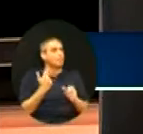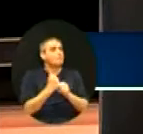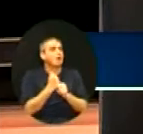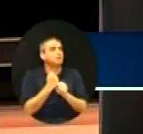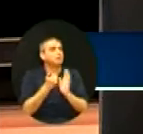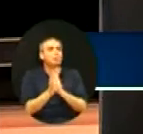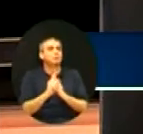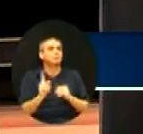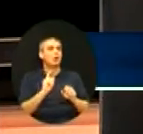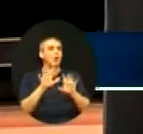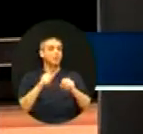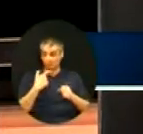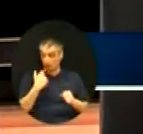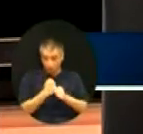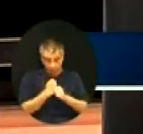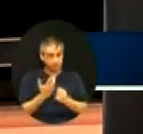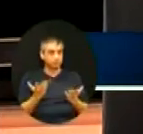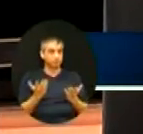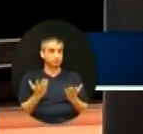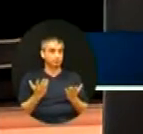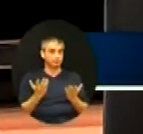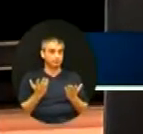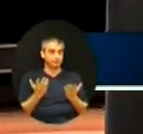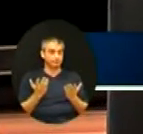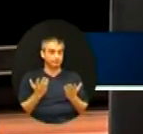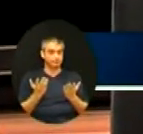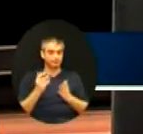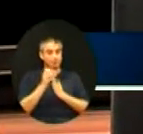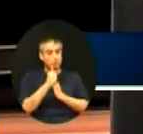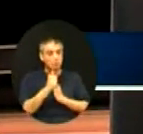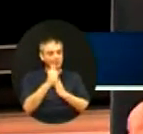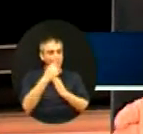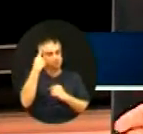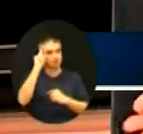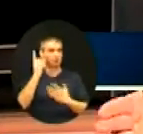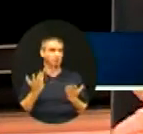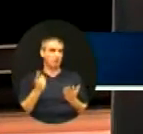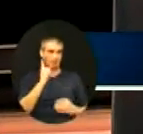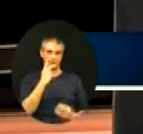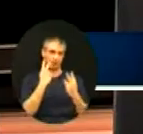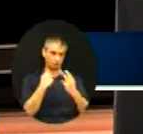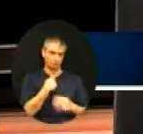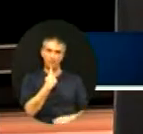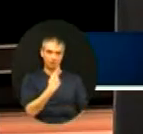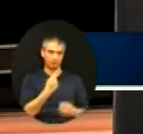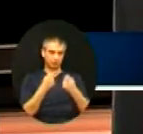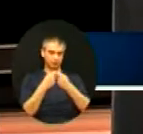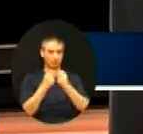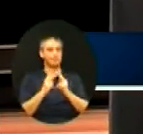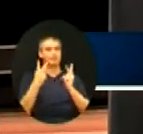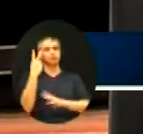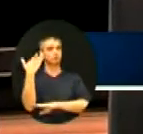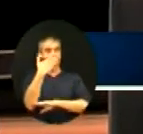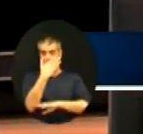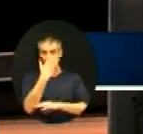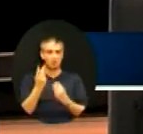עושים חוץ מלא סיפוח? עושים, לוקחים, מובילים יוזמה כלשהי, אבל חשוב לי לומר משהו על עניין הפתרון שתי